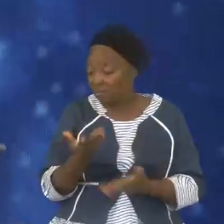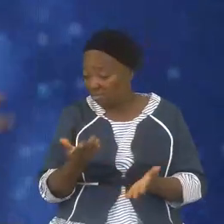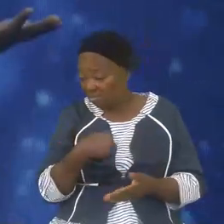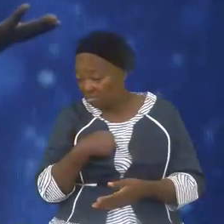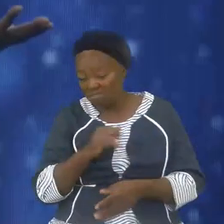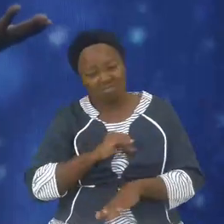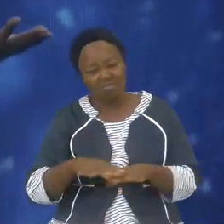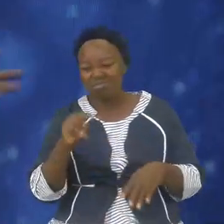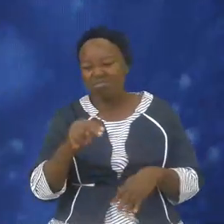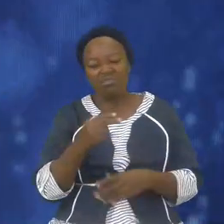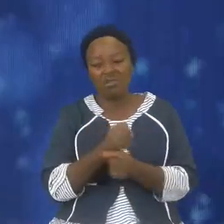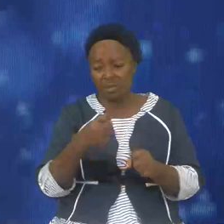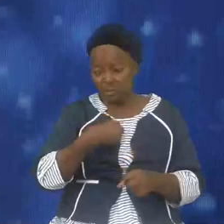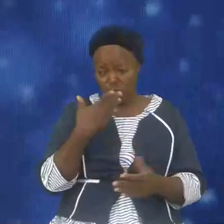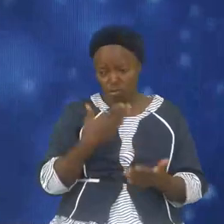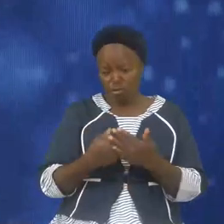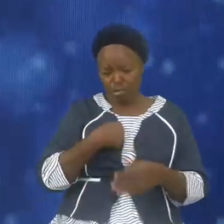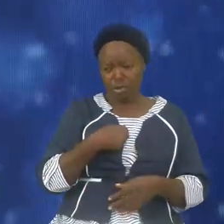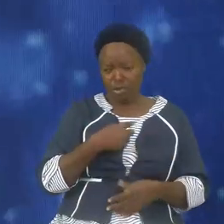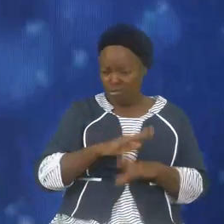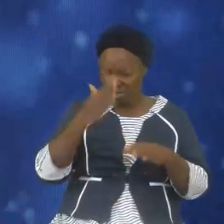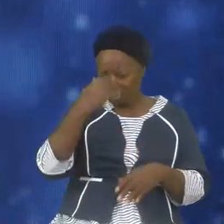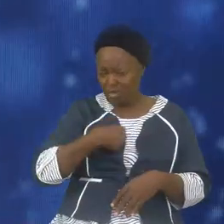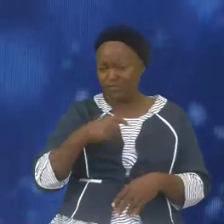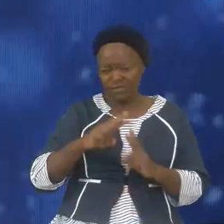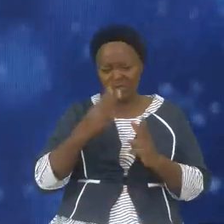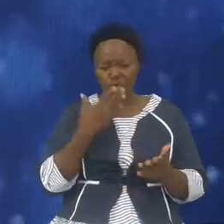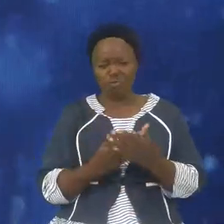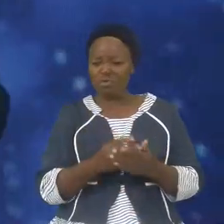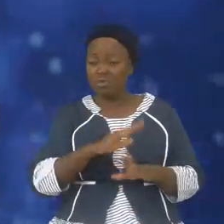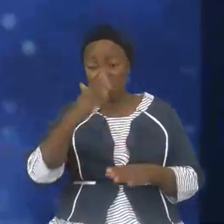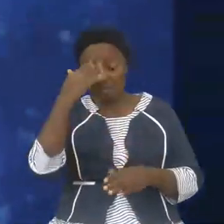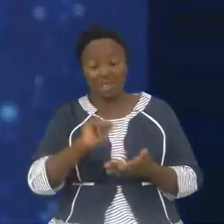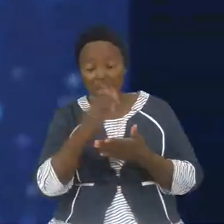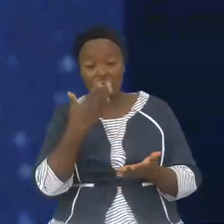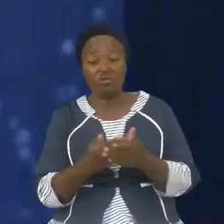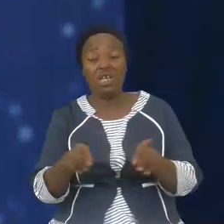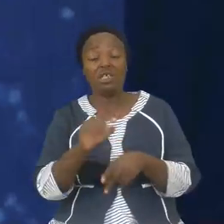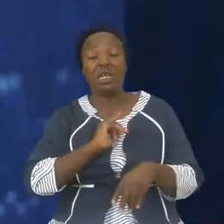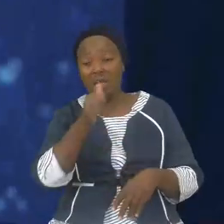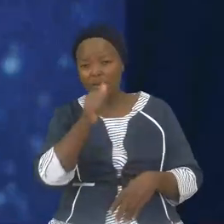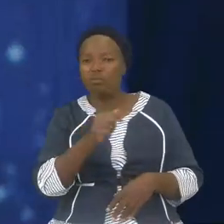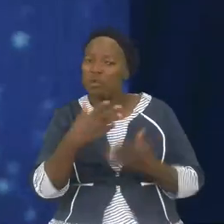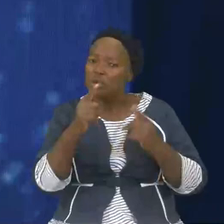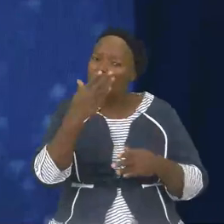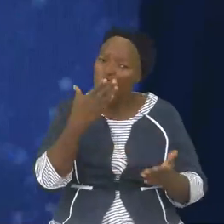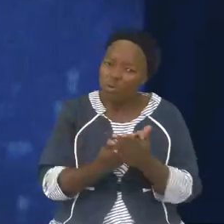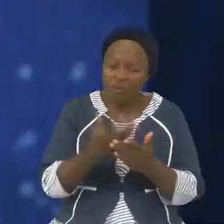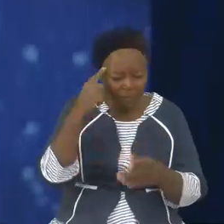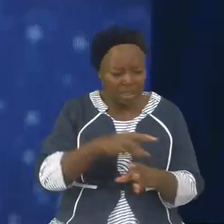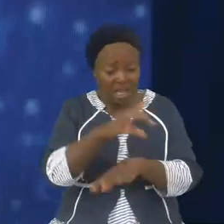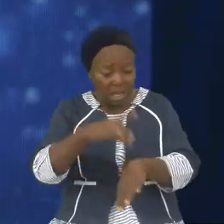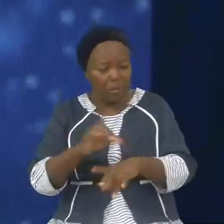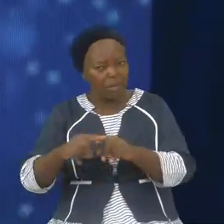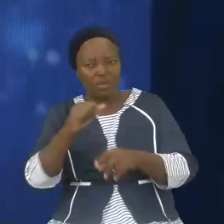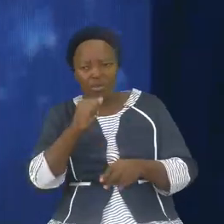n'ai pas besoin de salut, je suis bon. Je suis bon aussi, bon que je sois. Peut-être vous êtes bon, mais vous êtes bon pour la terre.